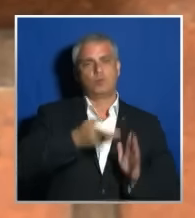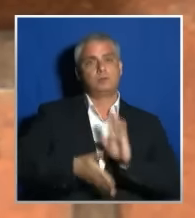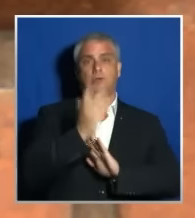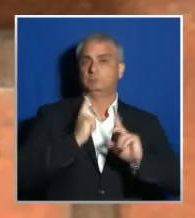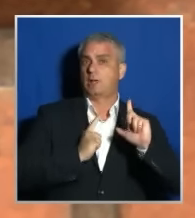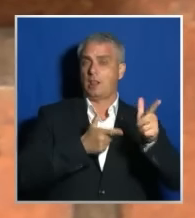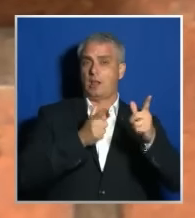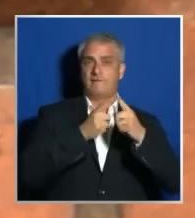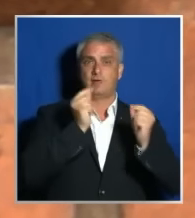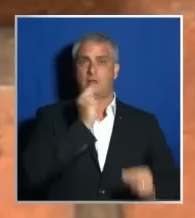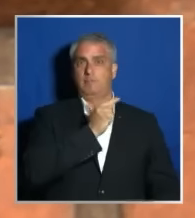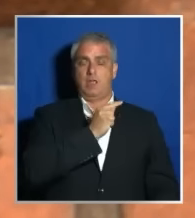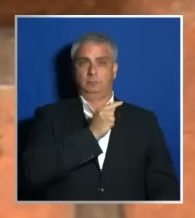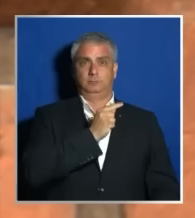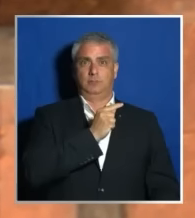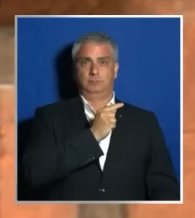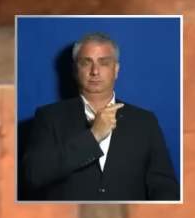יצא לקרב ברצועת עזה